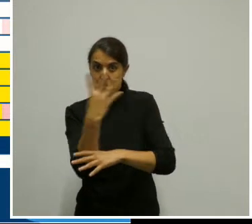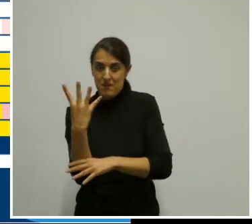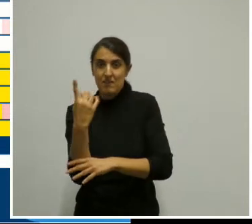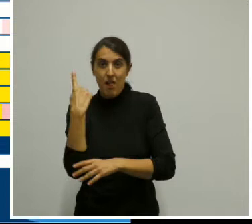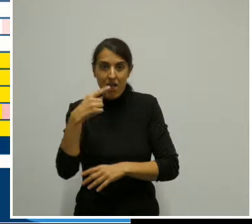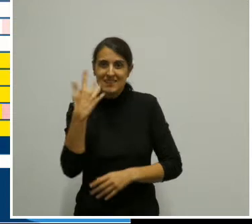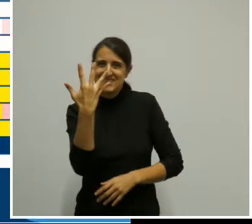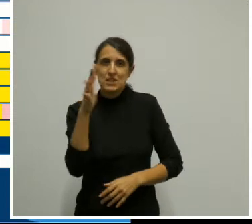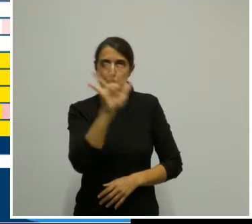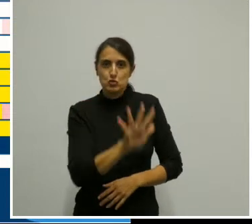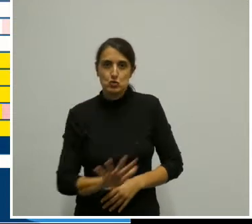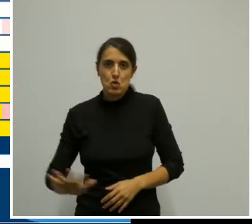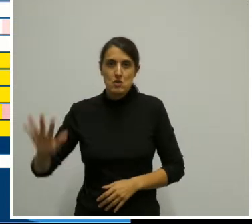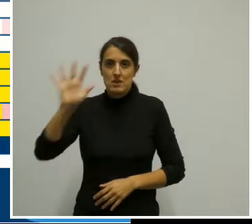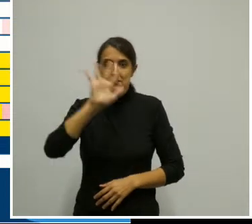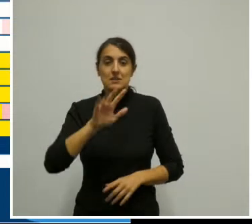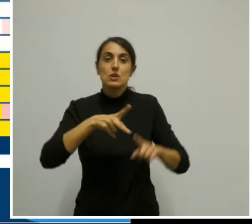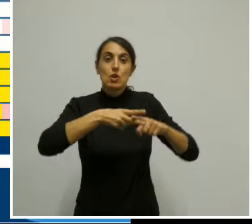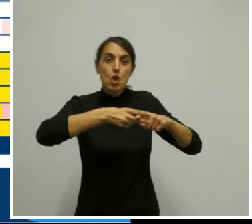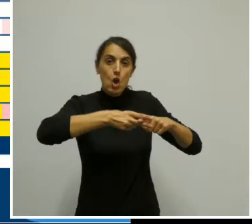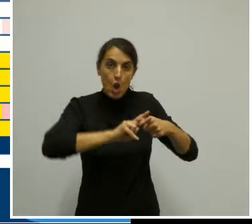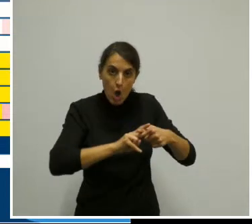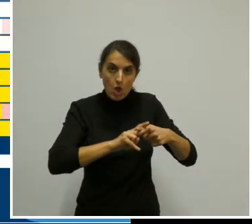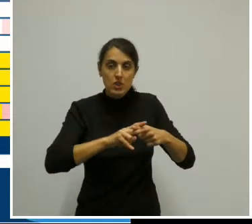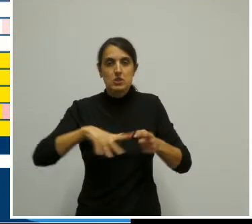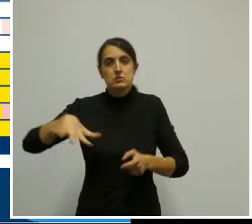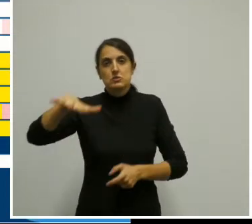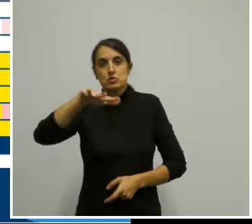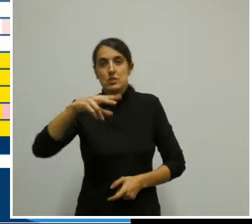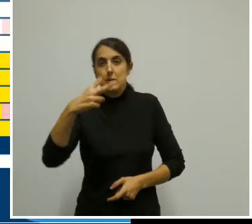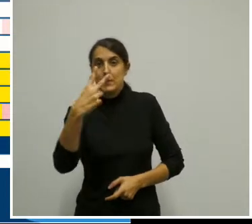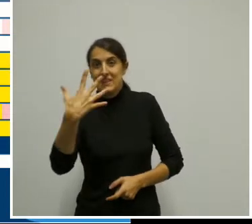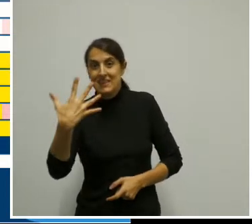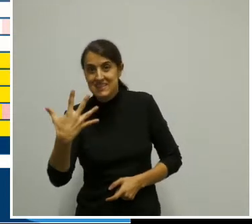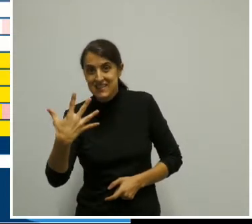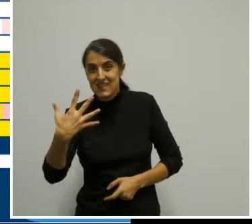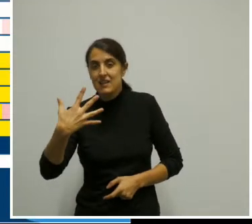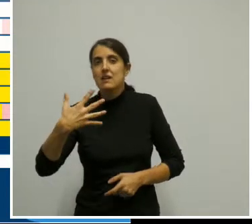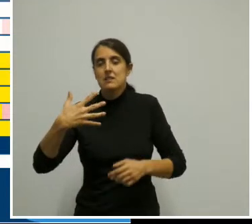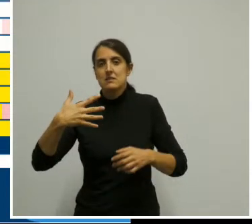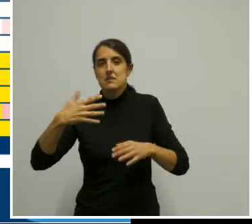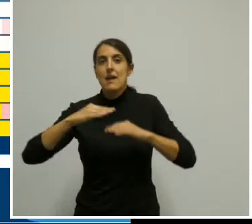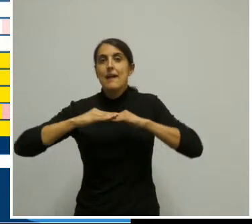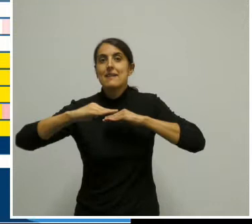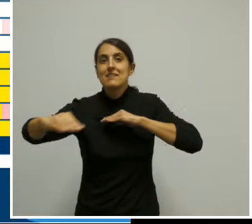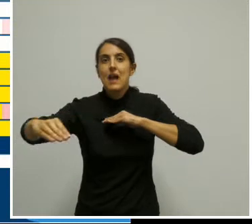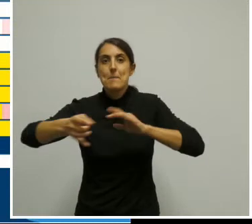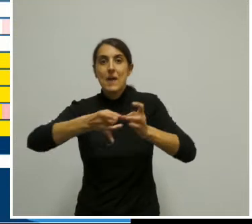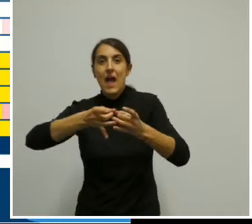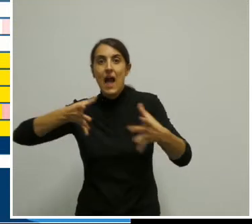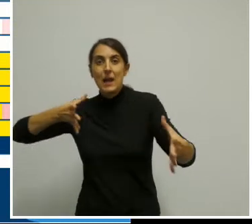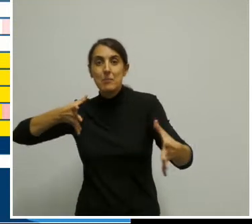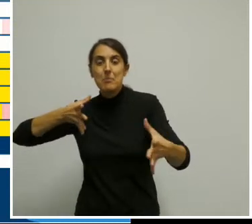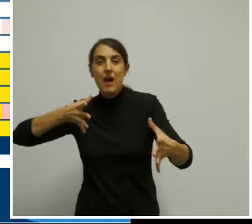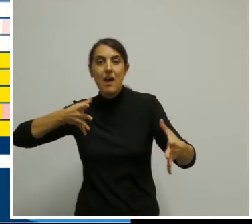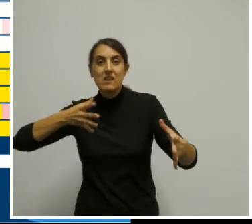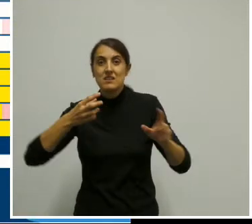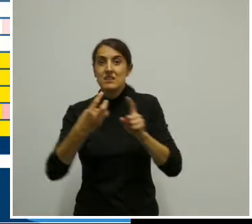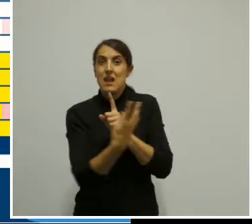veieu que i la zona del Clot, la zona 25, el Clot i Camp de l'Arpa, hem hagut de deixar